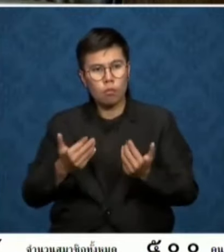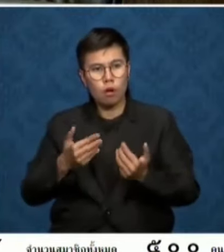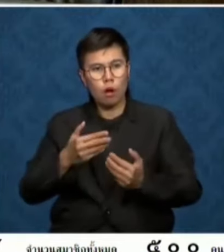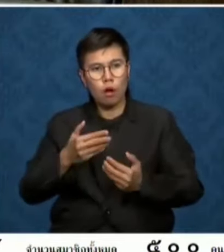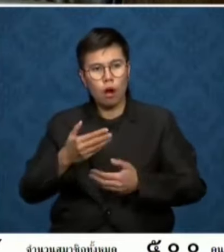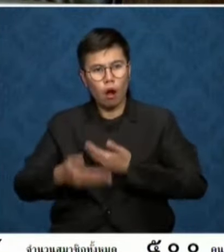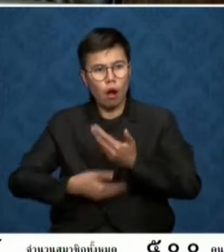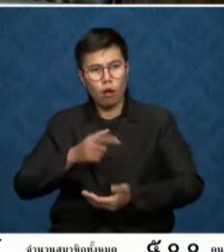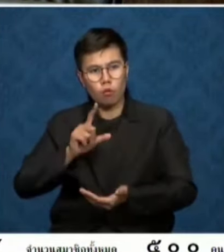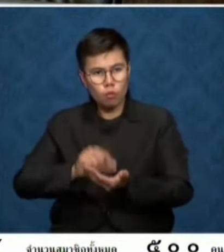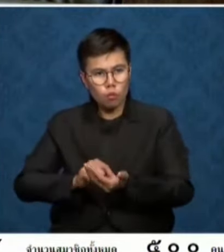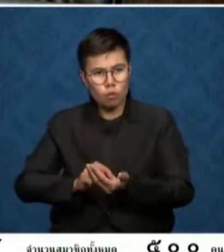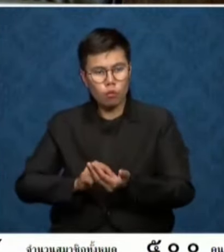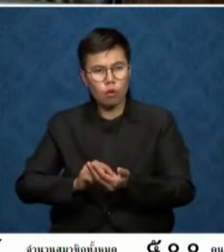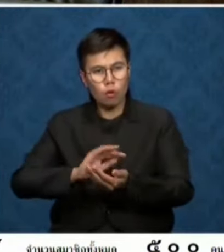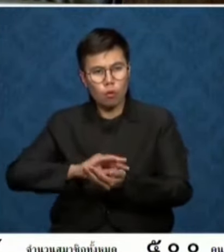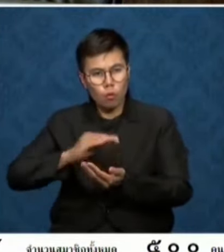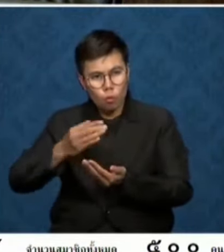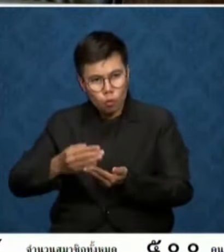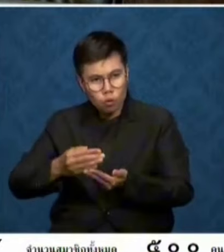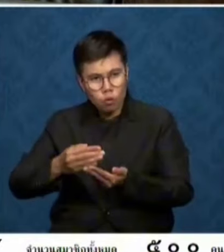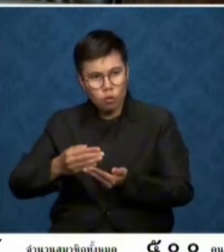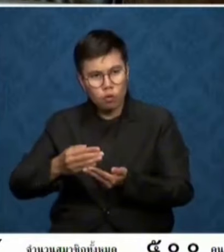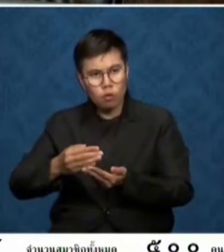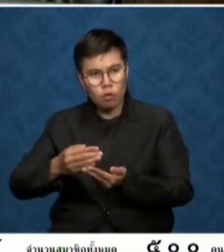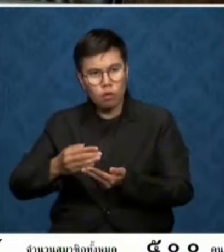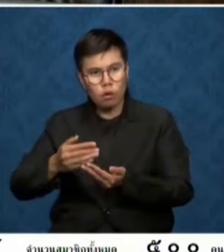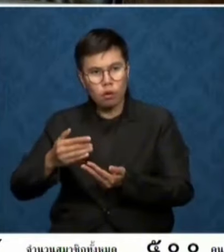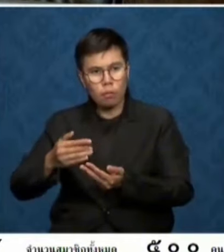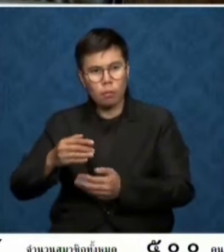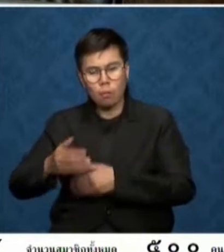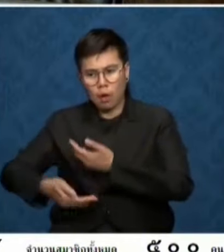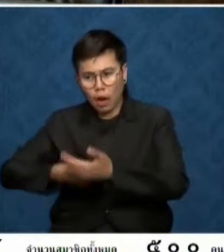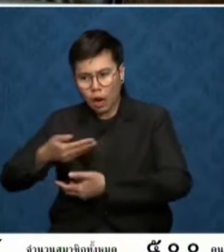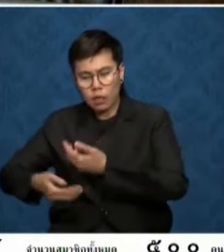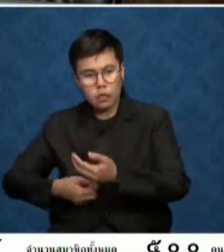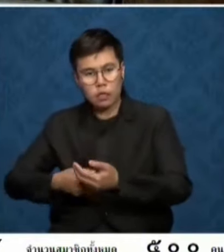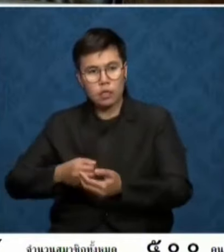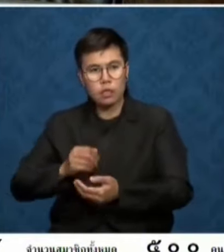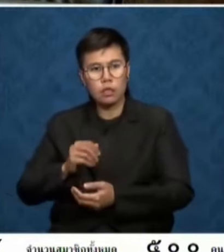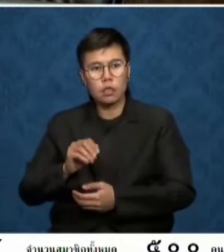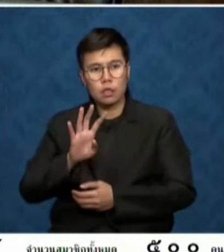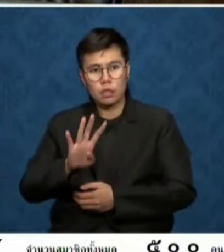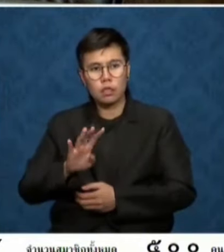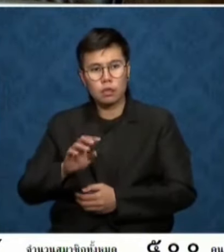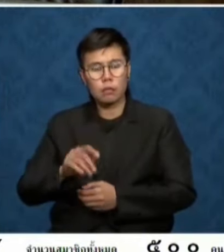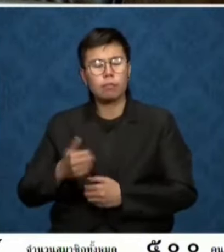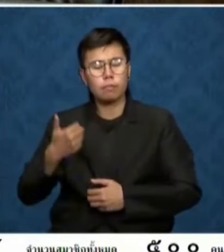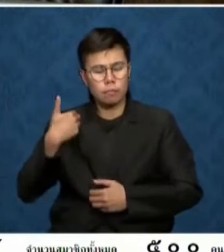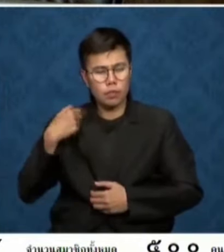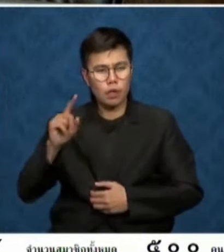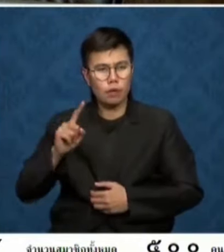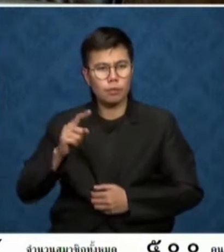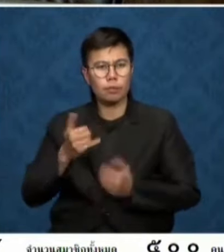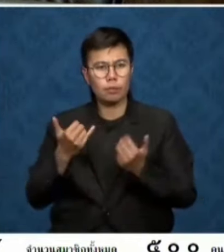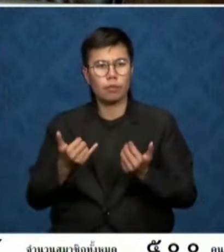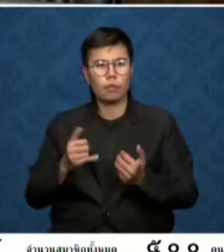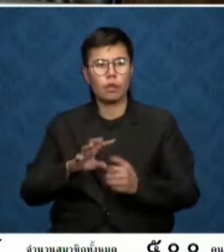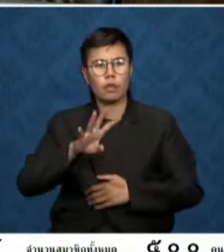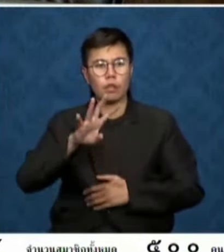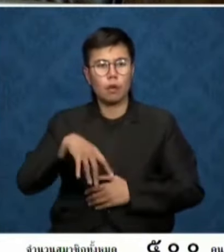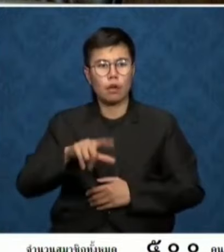คอนันต์2-3 บาทก็ไปยกระดับถึง4บาทในภาพรวมจัดเก็บรวมผมเพิ่งกราบเรียนว่าวันนี้ 4,000 กว่าล้าน